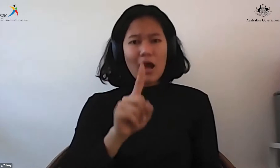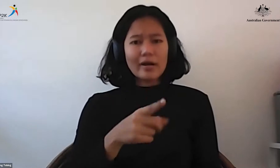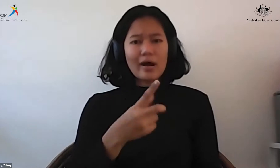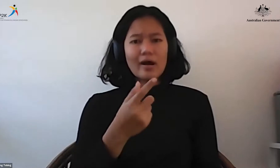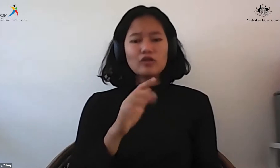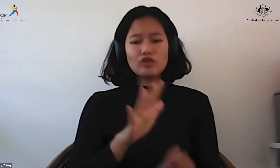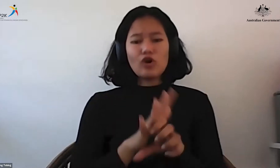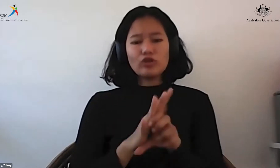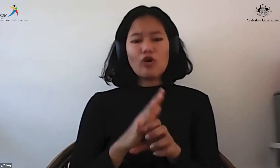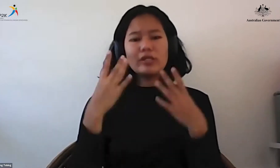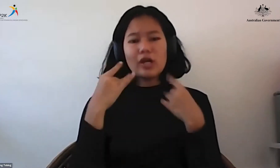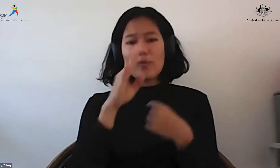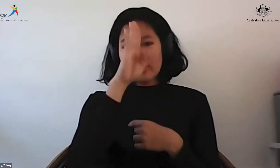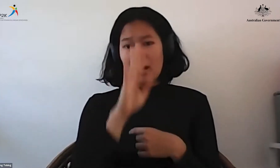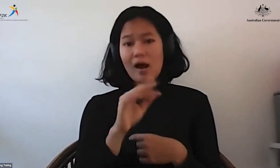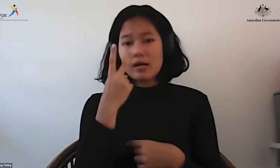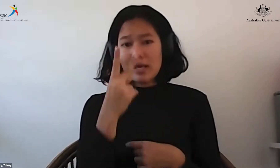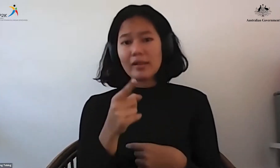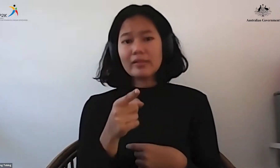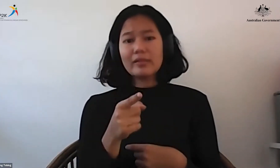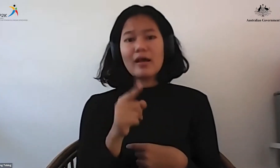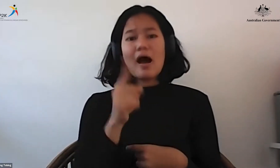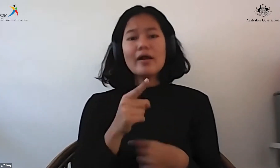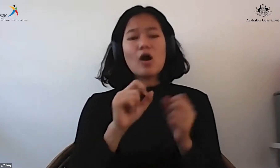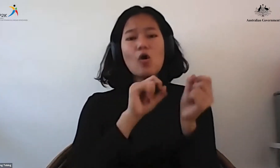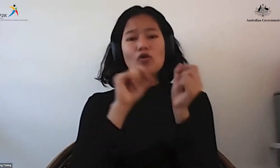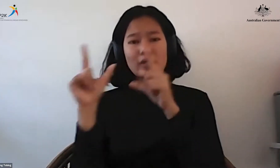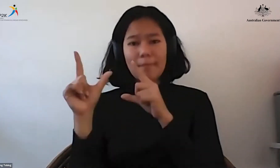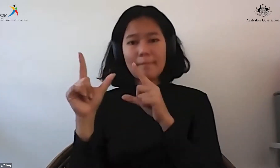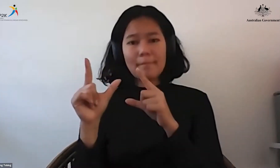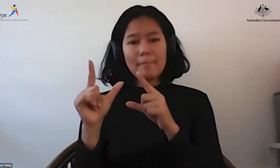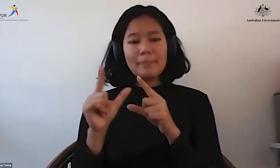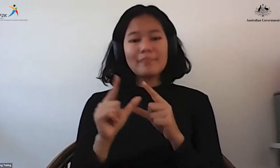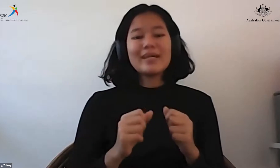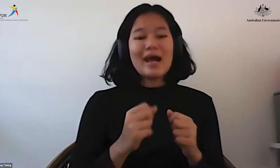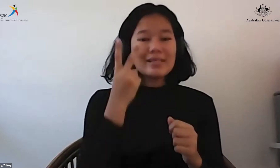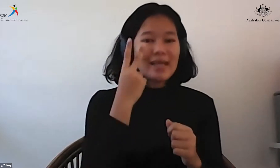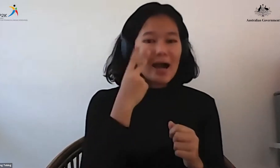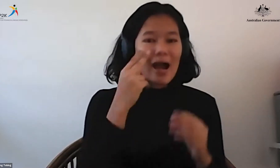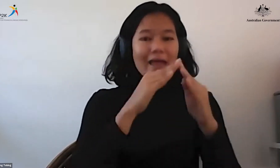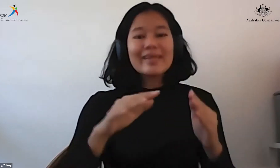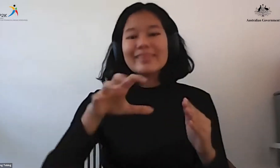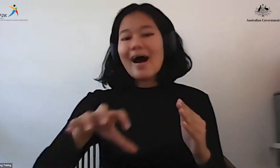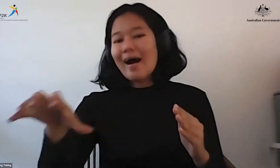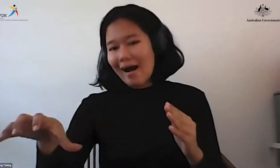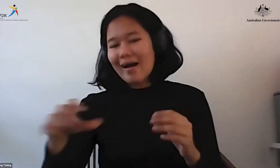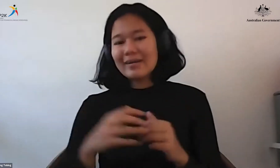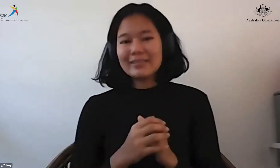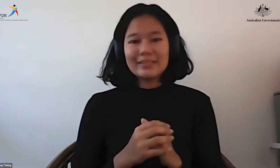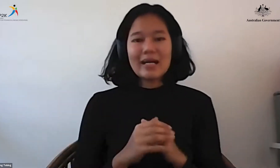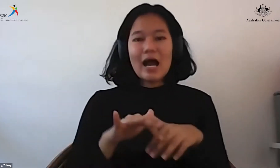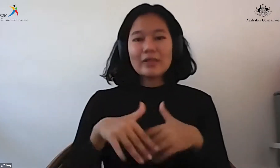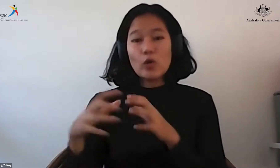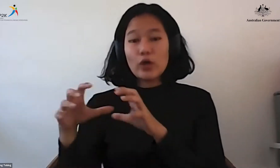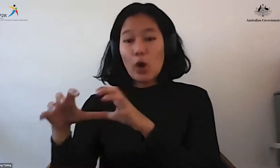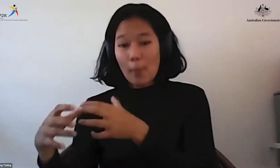Jawa Tengah itu saya suka tuh dengan ada konsep jaga tetangga gitu, ya, atau jaga di kelompok atau